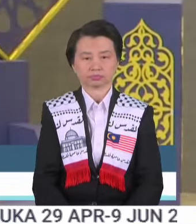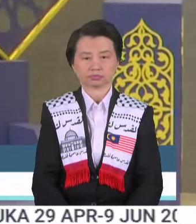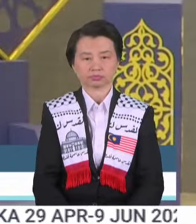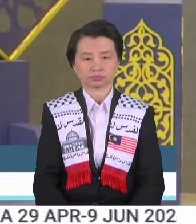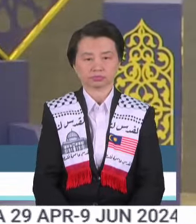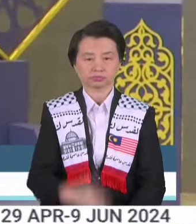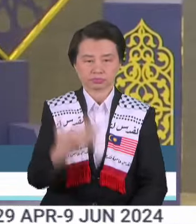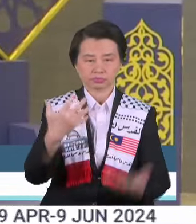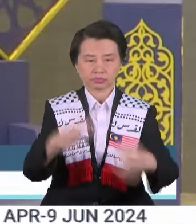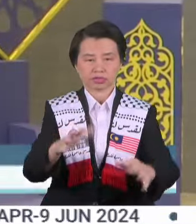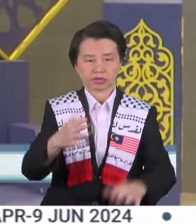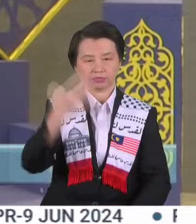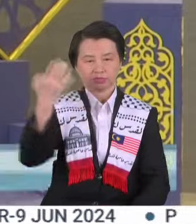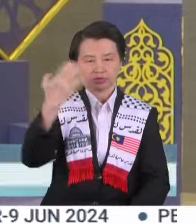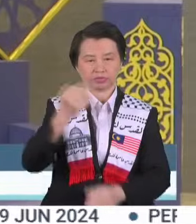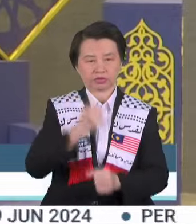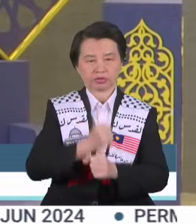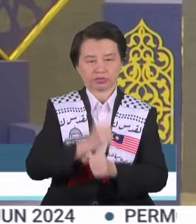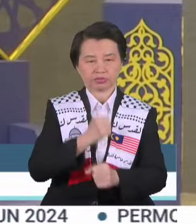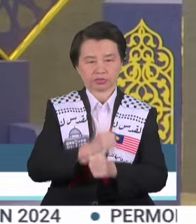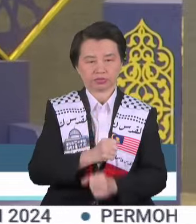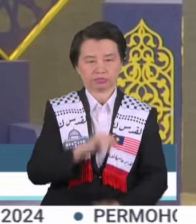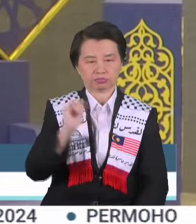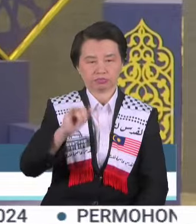Oh, dah biasa sebenarnya kerja. Memang saya akan